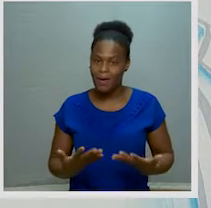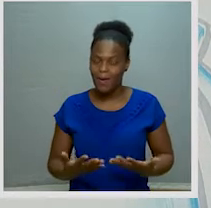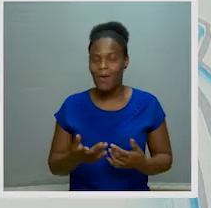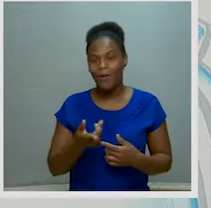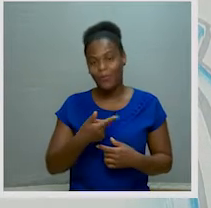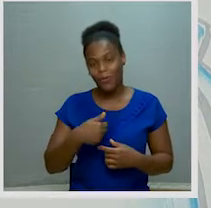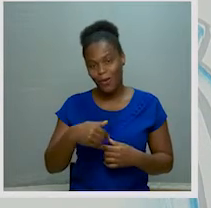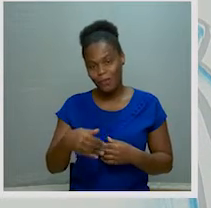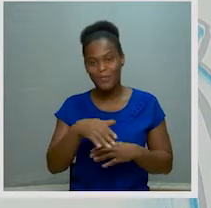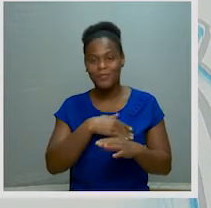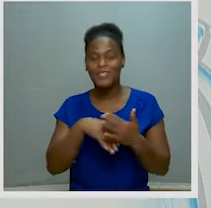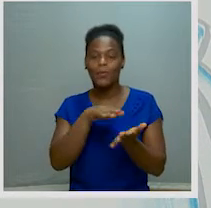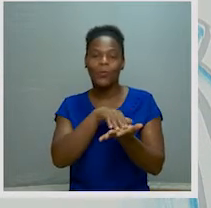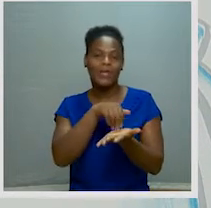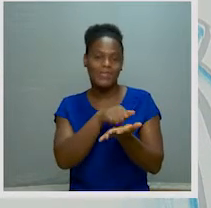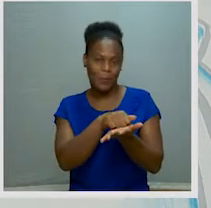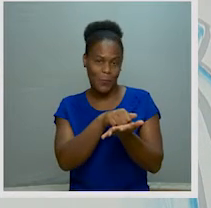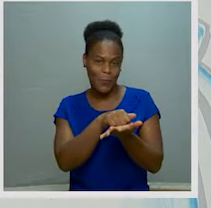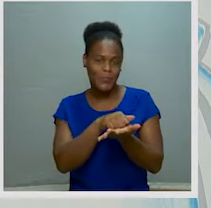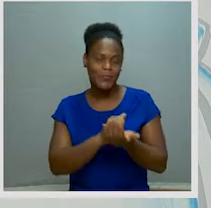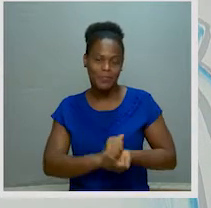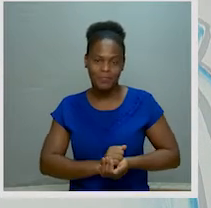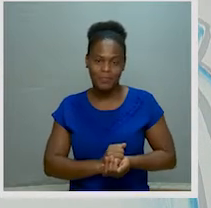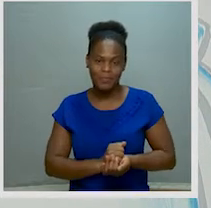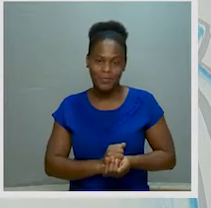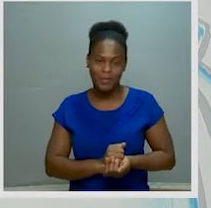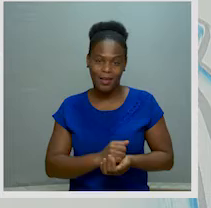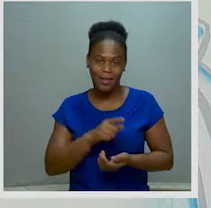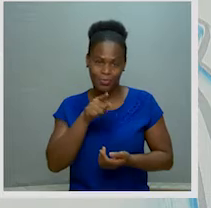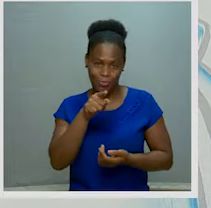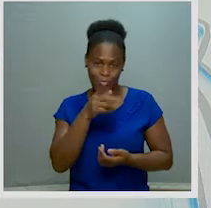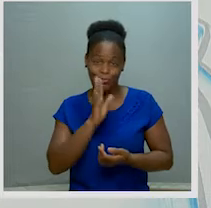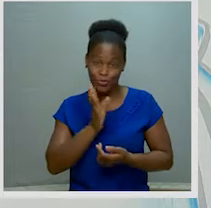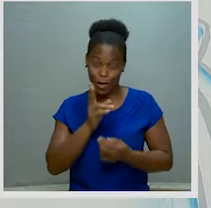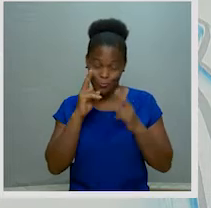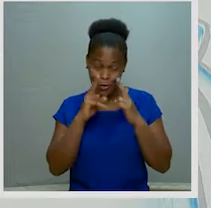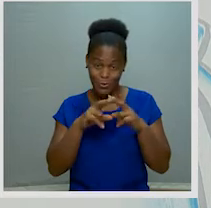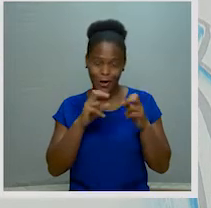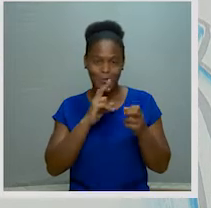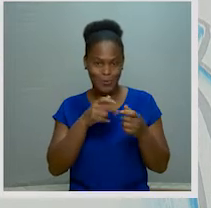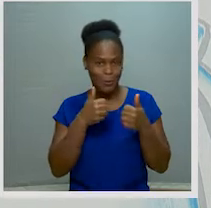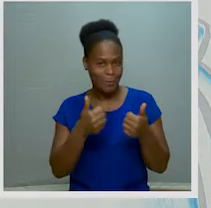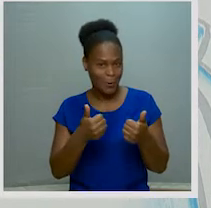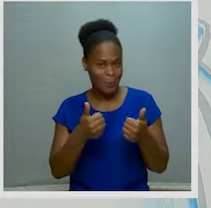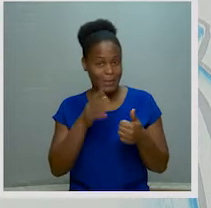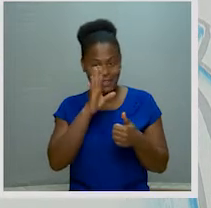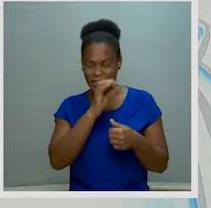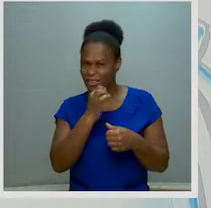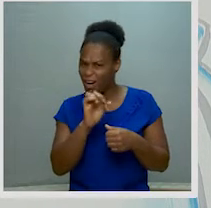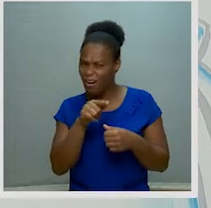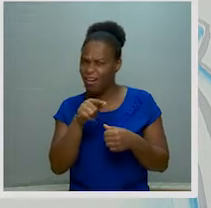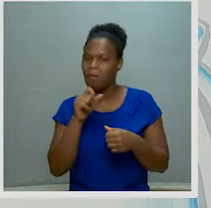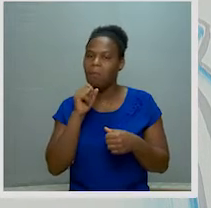Maintenant, on passe à la correction. Vous avez bien sûr trouvé les bonnes réponses,